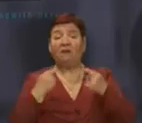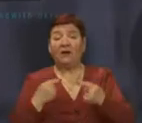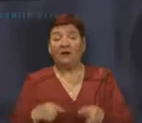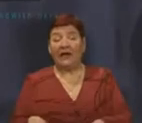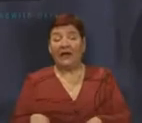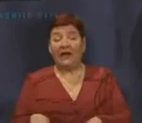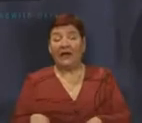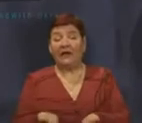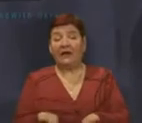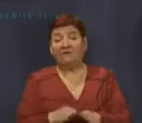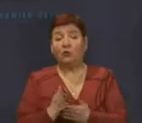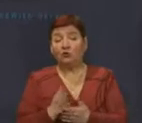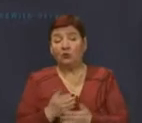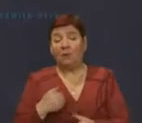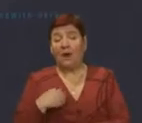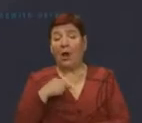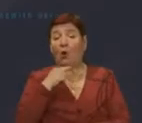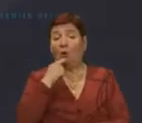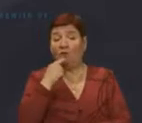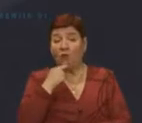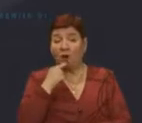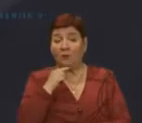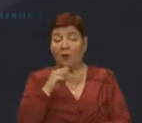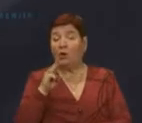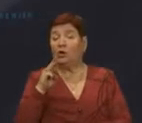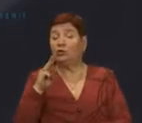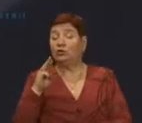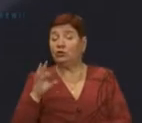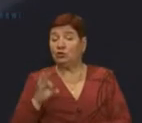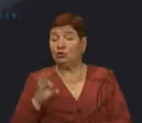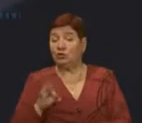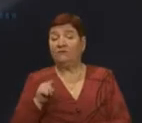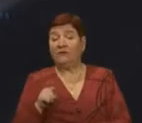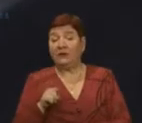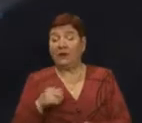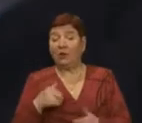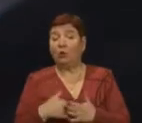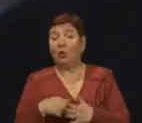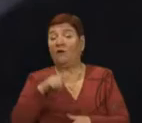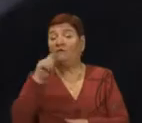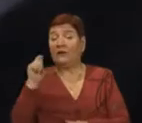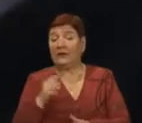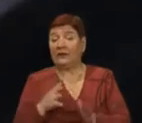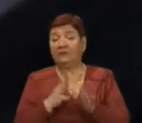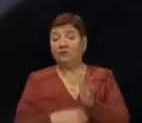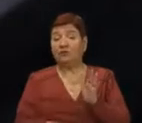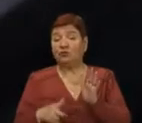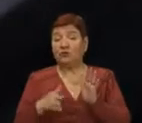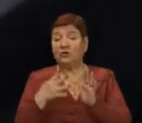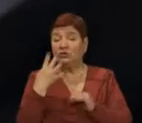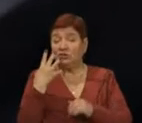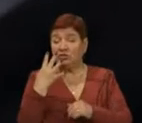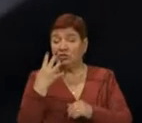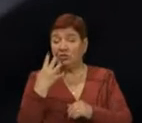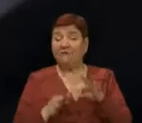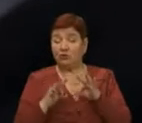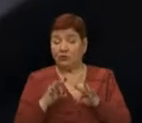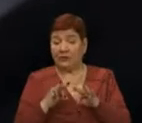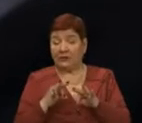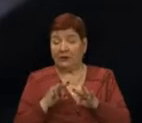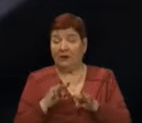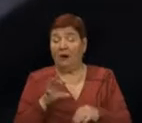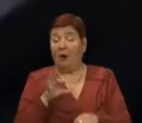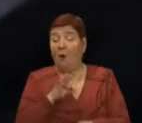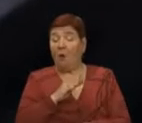рівень оплати послуг, а ми говоримо, що він до війни там складав 94,8%, це офіційні